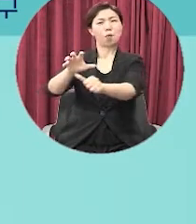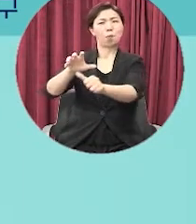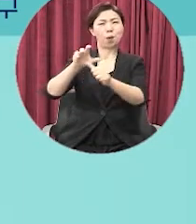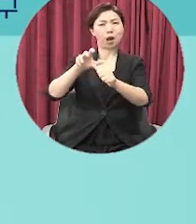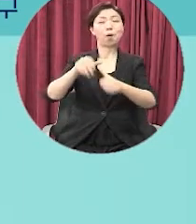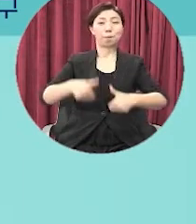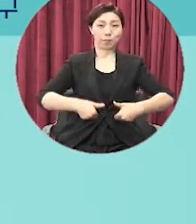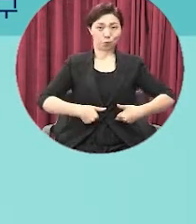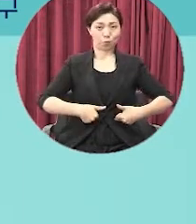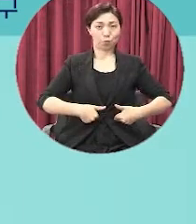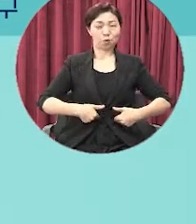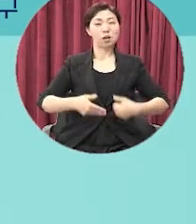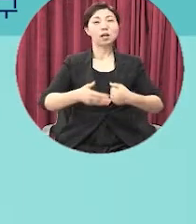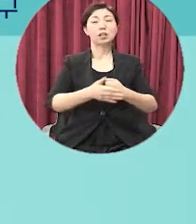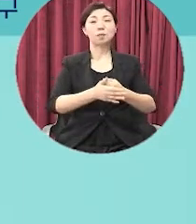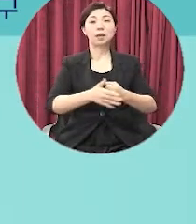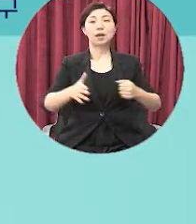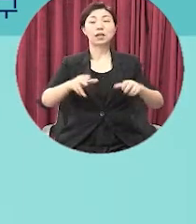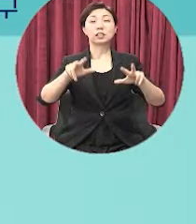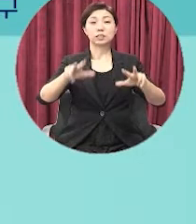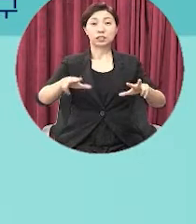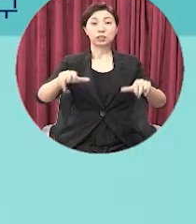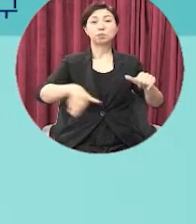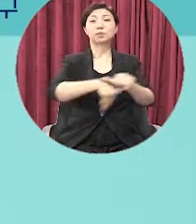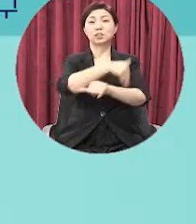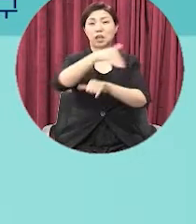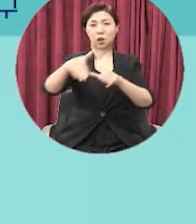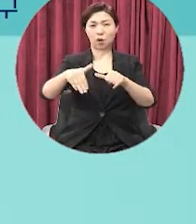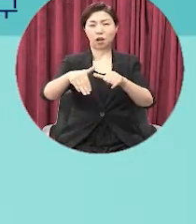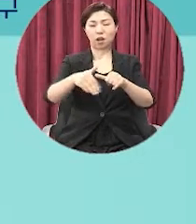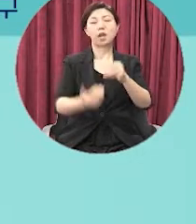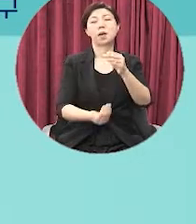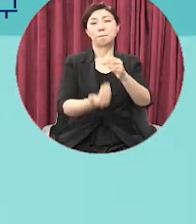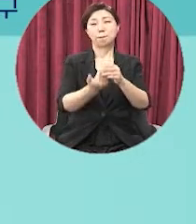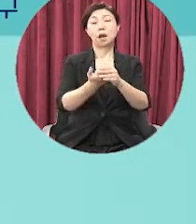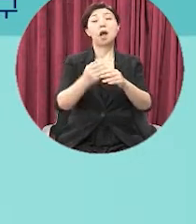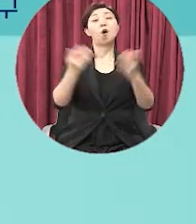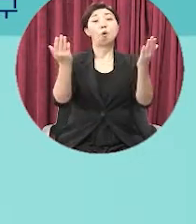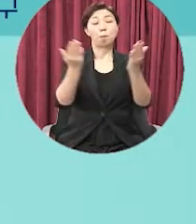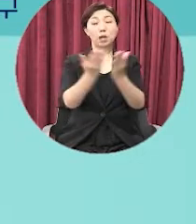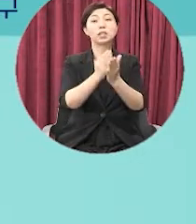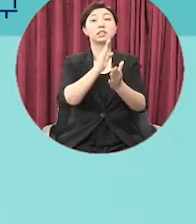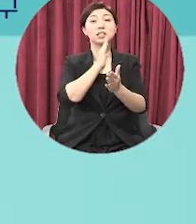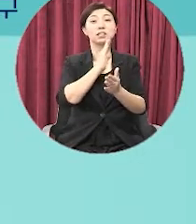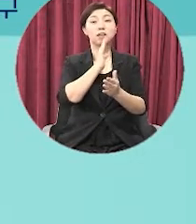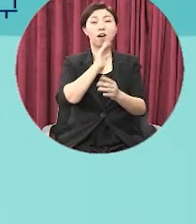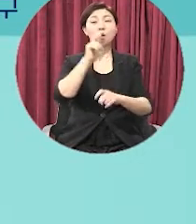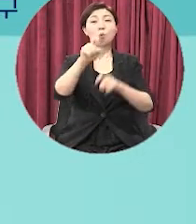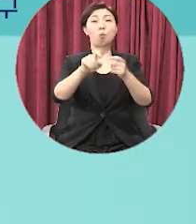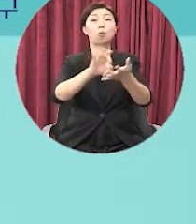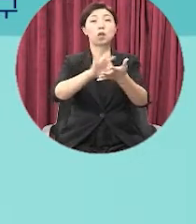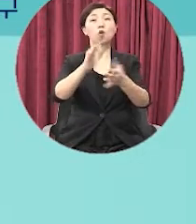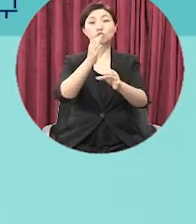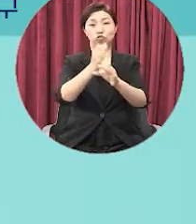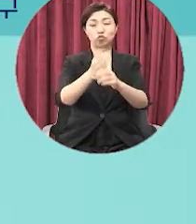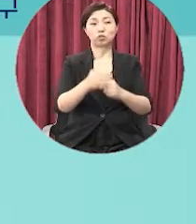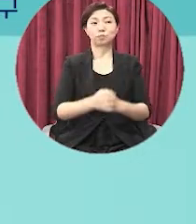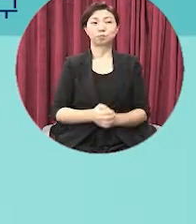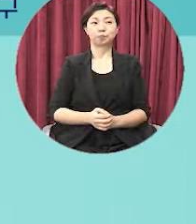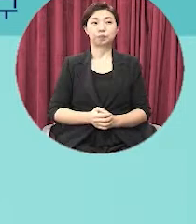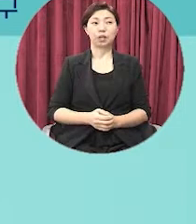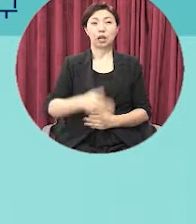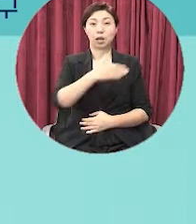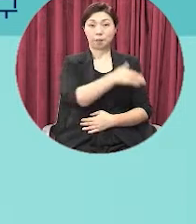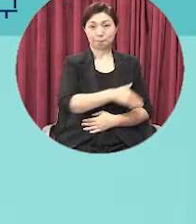했고 아 그것이 이제는 제 현 시가 되어 있는 것 같습니다 그리고 그 여러가지 그 이상 채 신호들이 의 데이터 이기